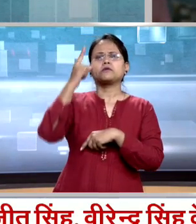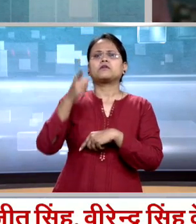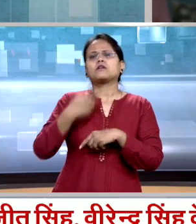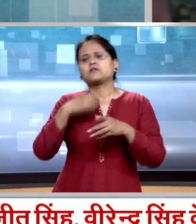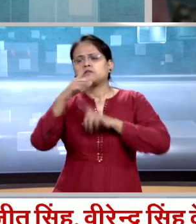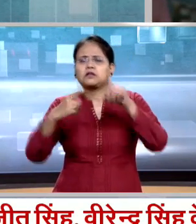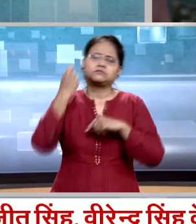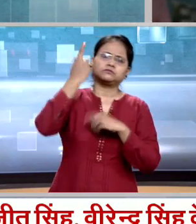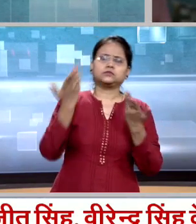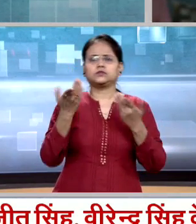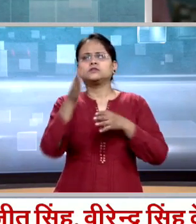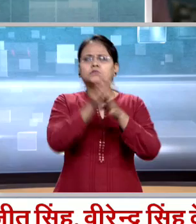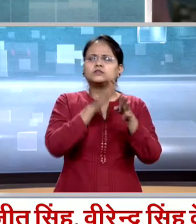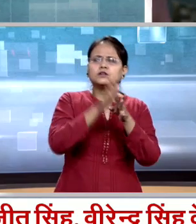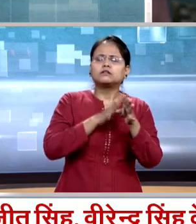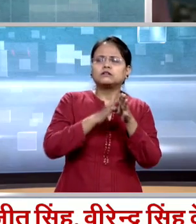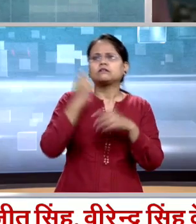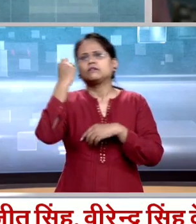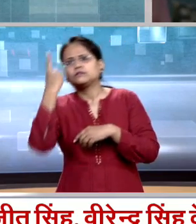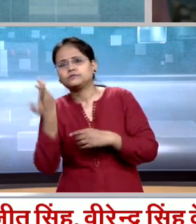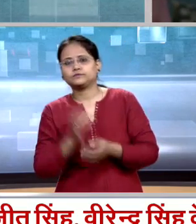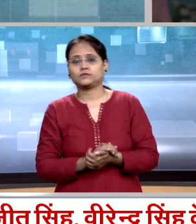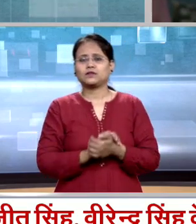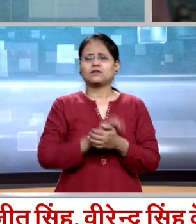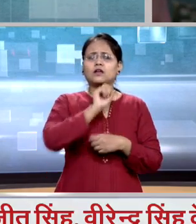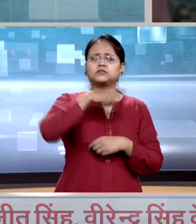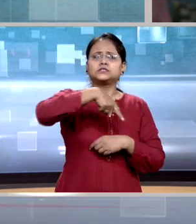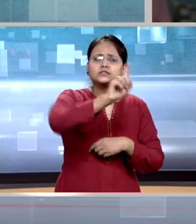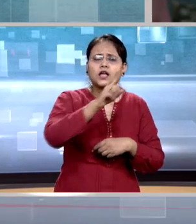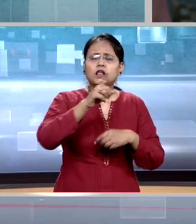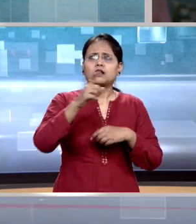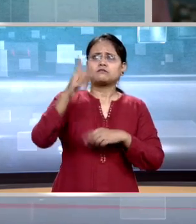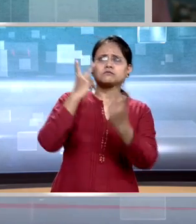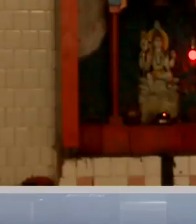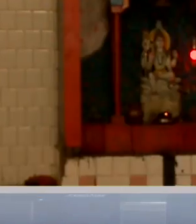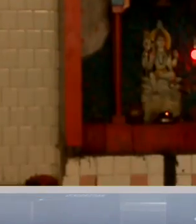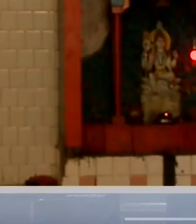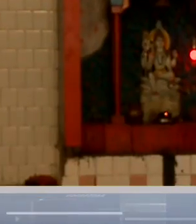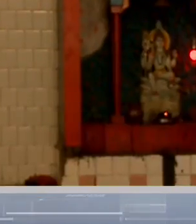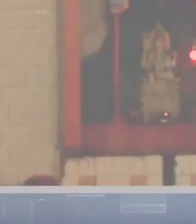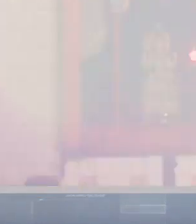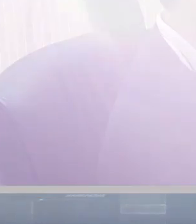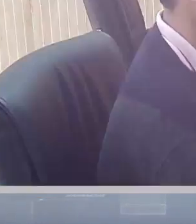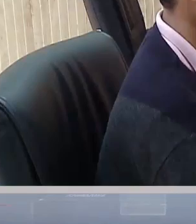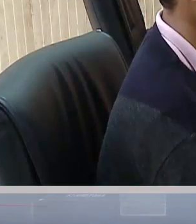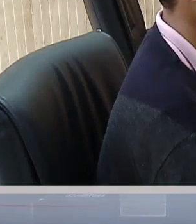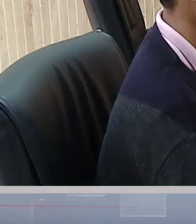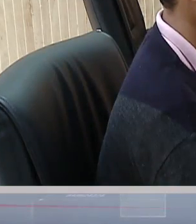समझ गए, कोच भी समझने लग गए। फिर धीरे धीरे समझ में आ गई बात, फिर ये अपना आप सीख गया सारी चीज।